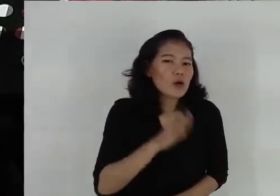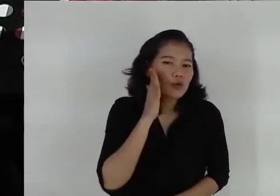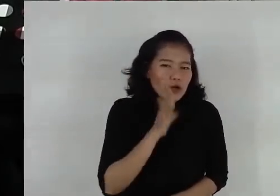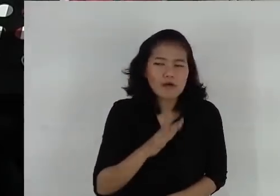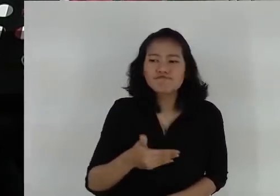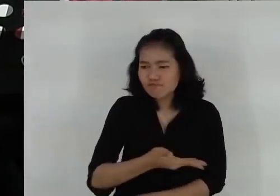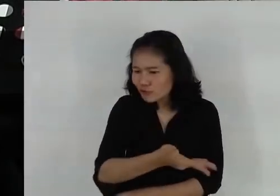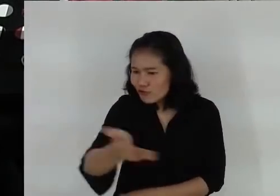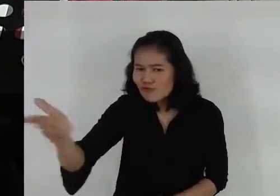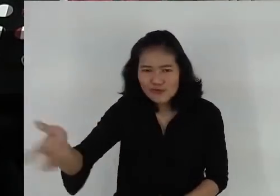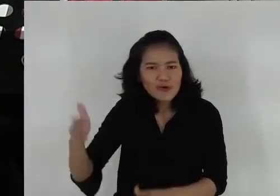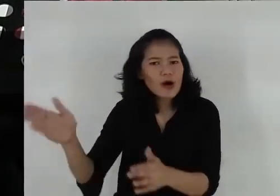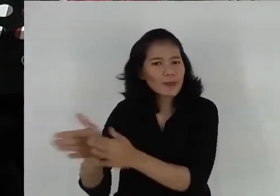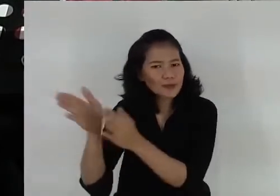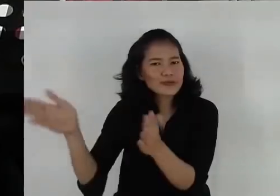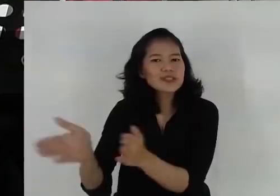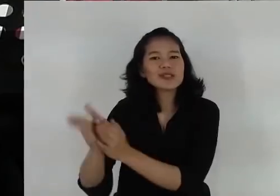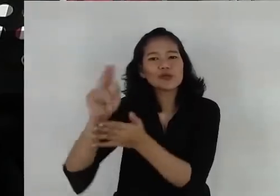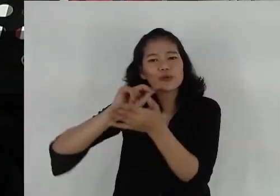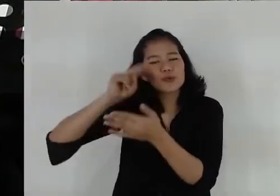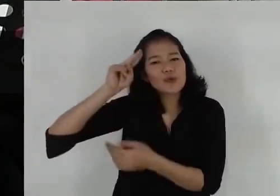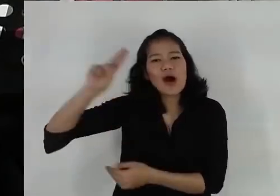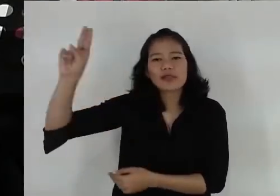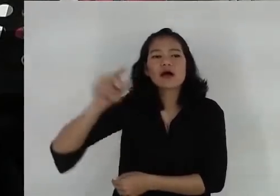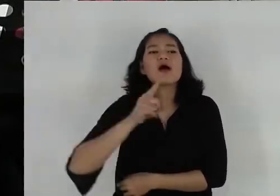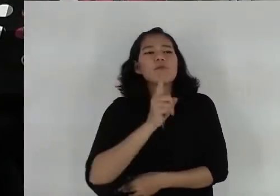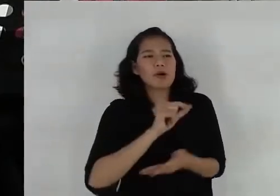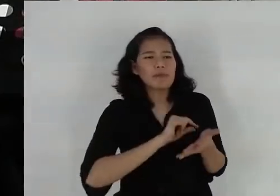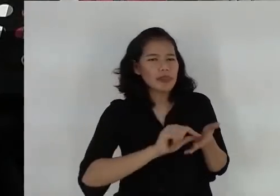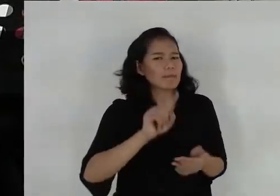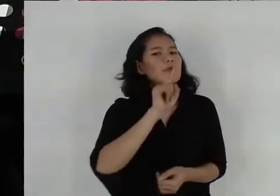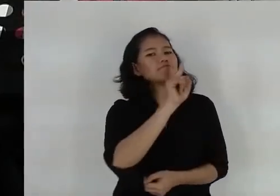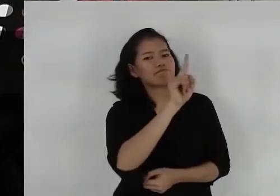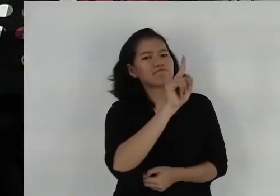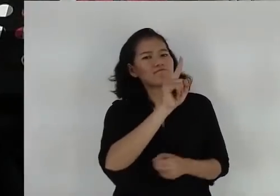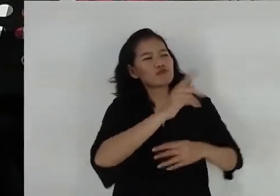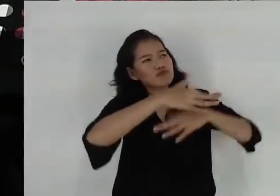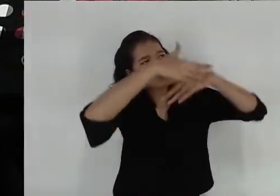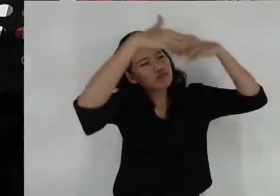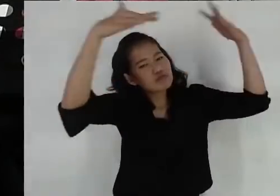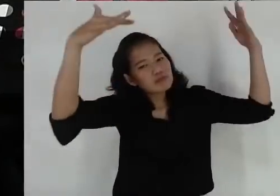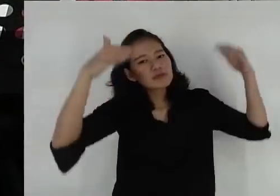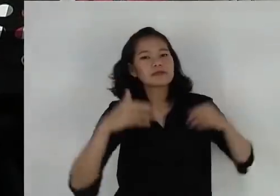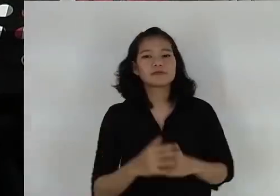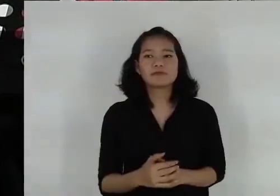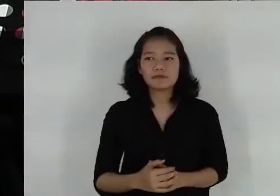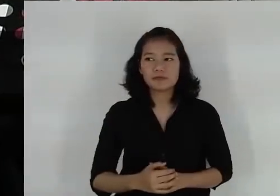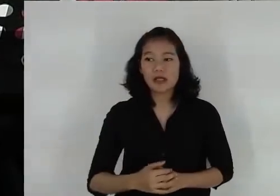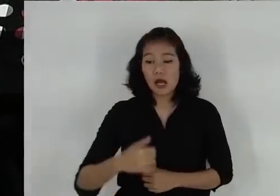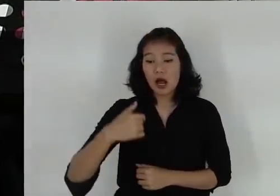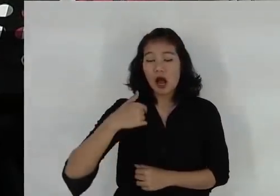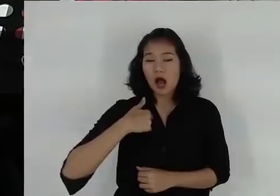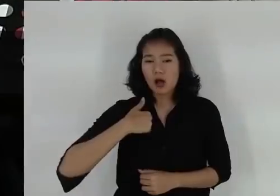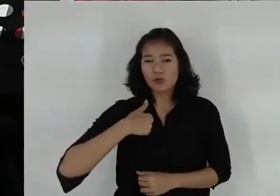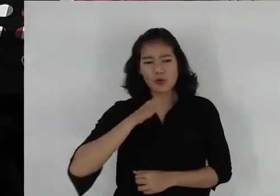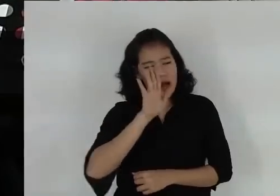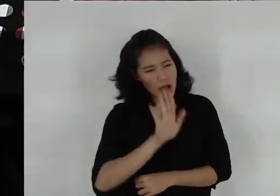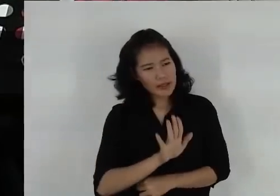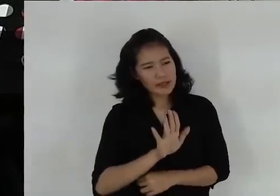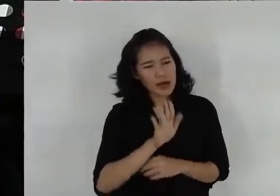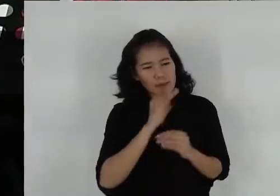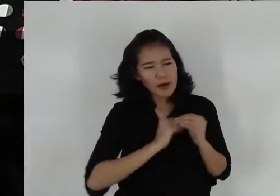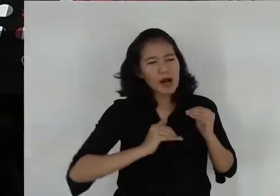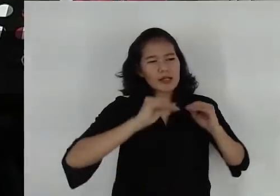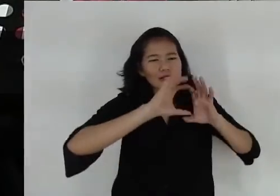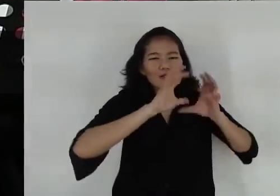semuanya memuji-muji Tuhan sebab hanya namanya saja yang tinggi Luhur keagungannya mengatasi